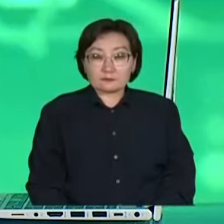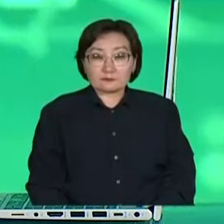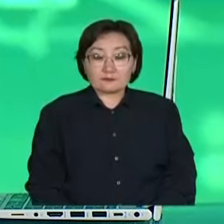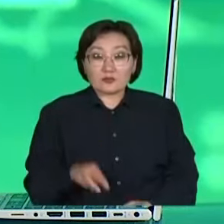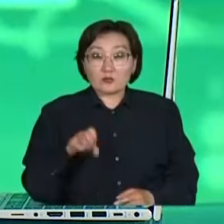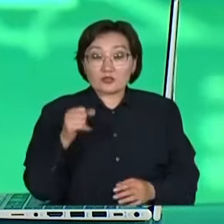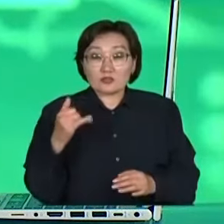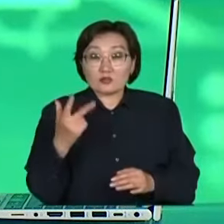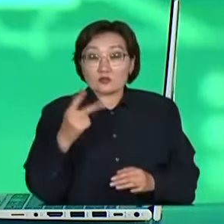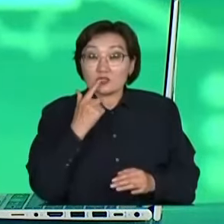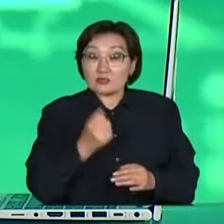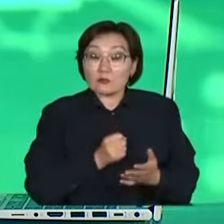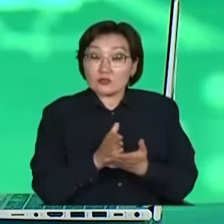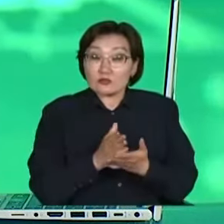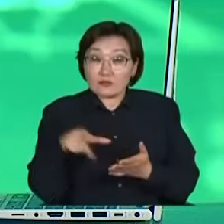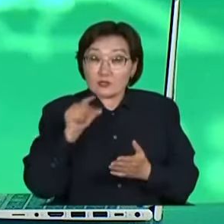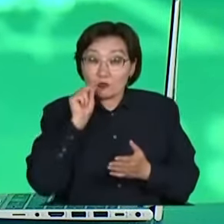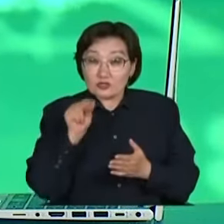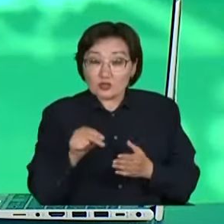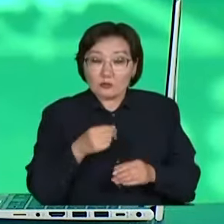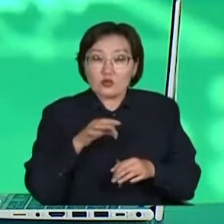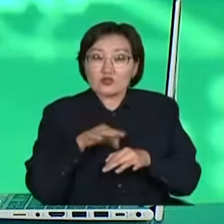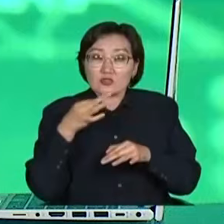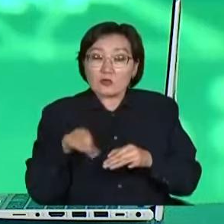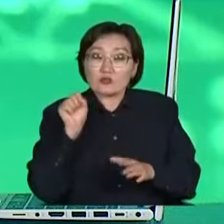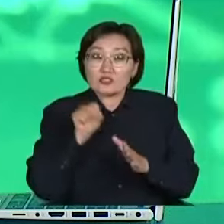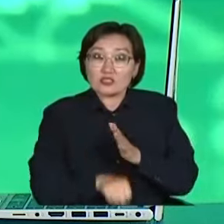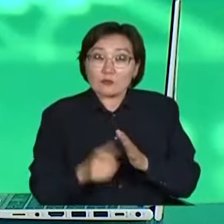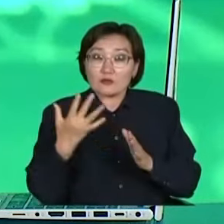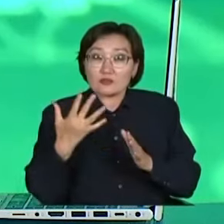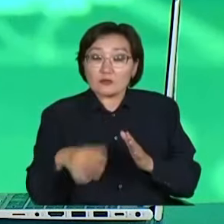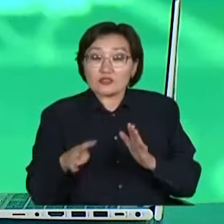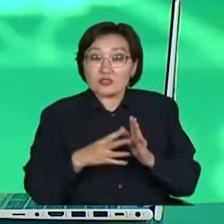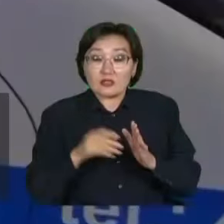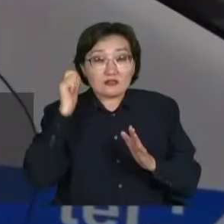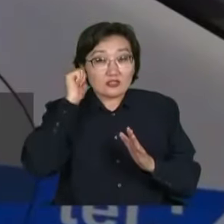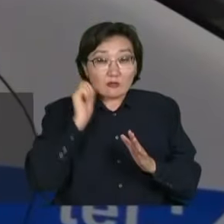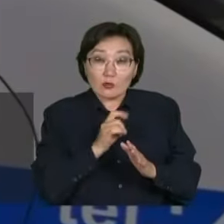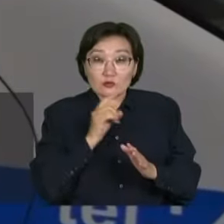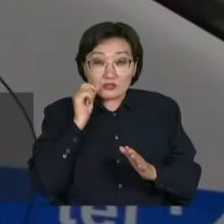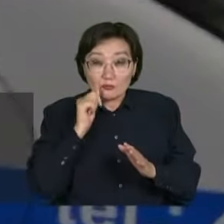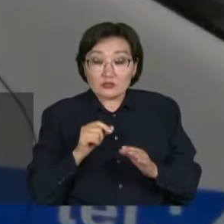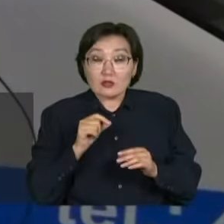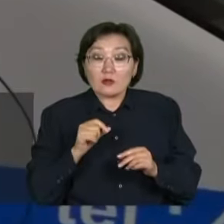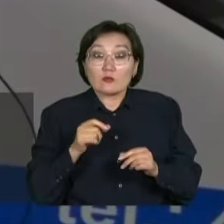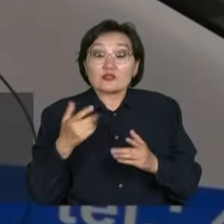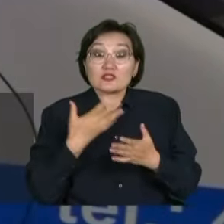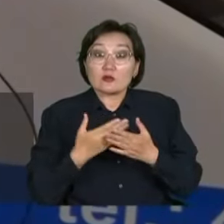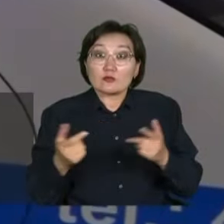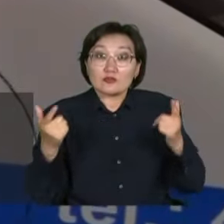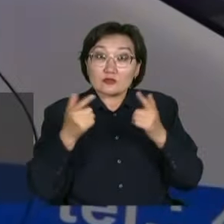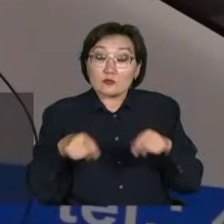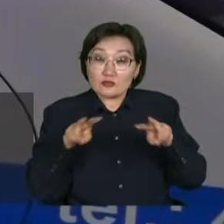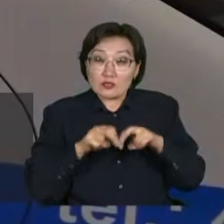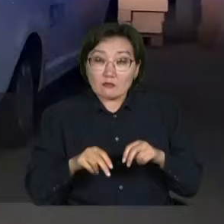В Мангистау трех военнослужащих подозревают в жестоком убийстве 59-летнего мужчины. По версии следствия, они отрезали